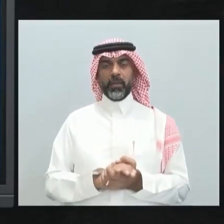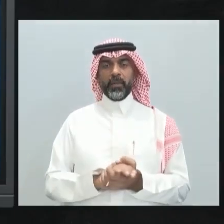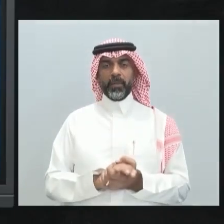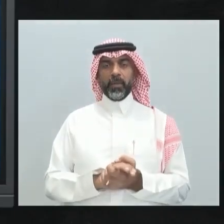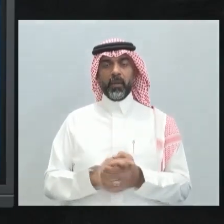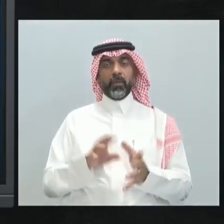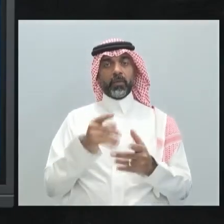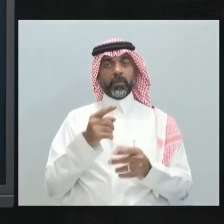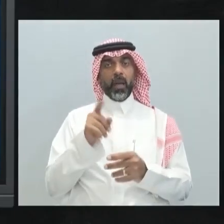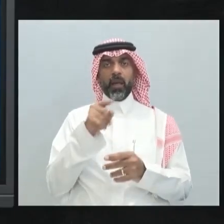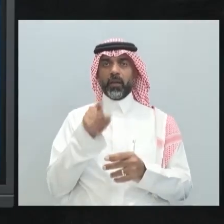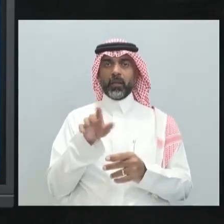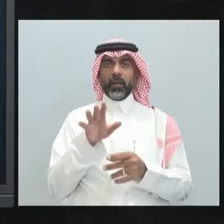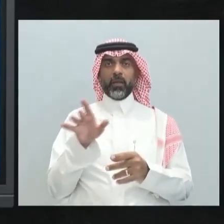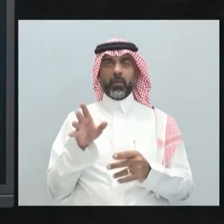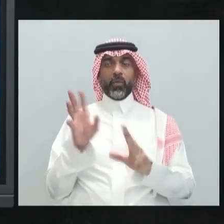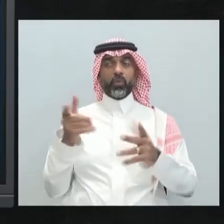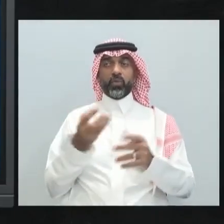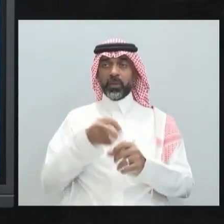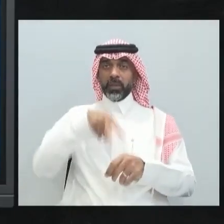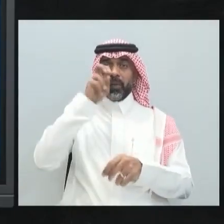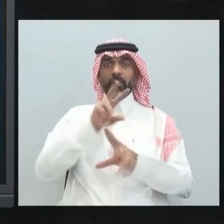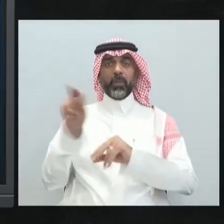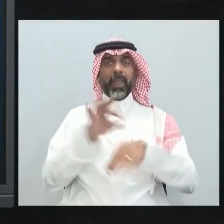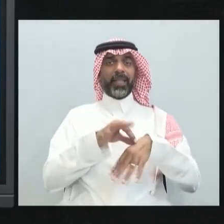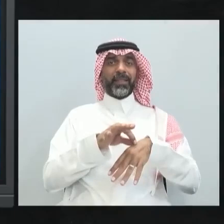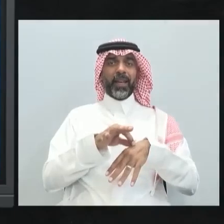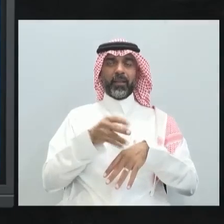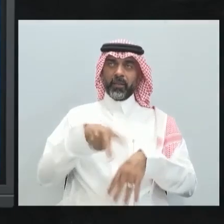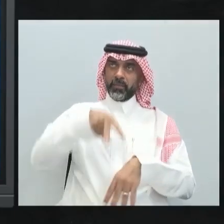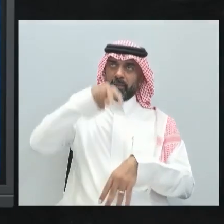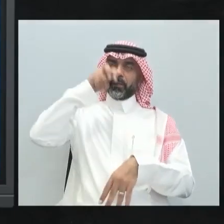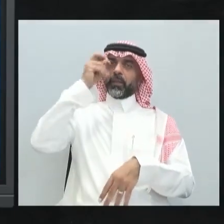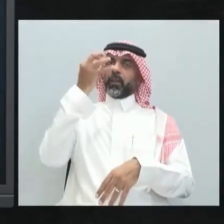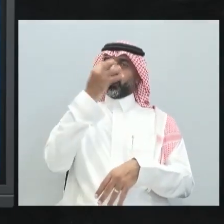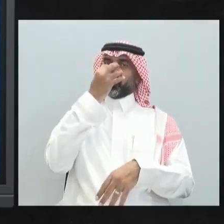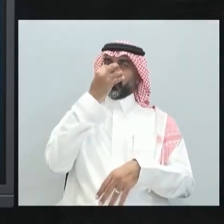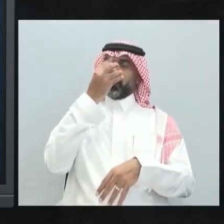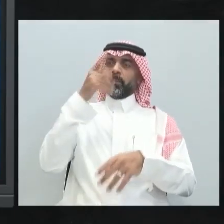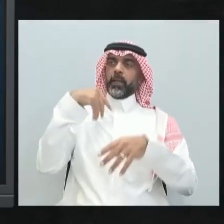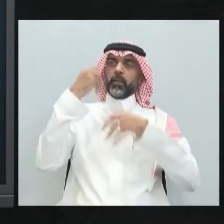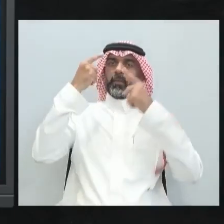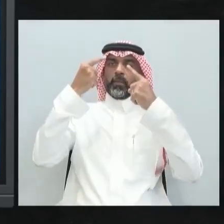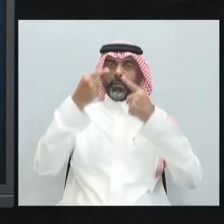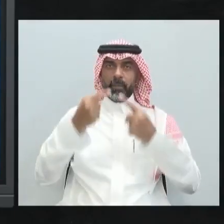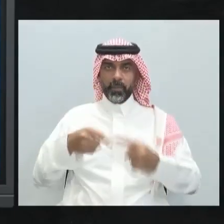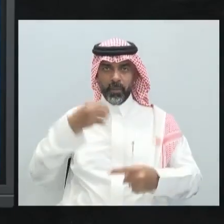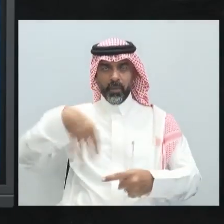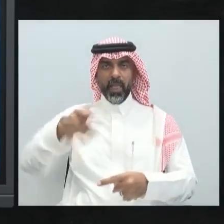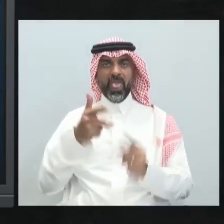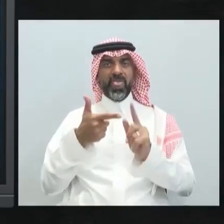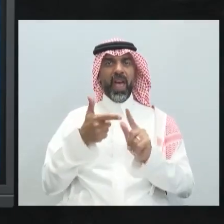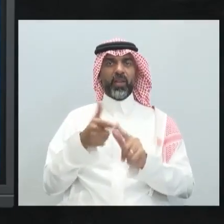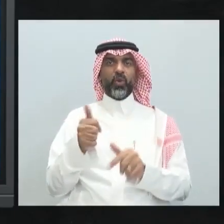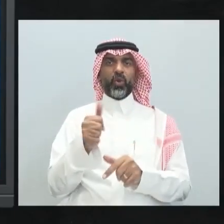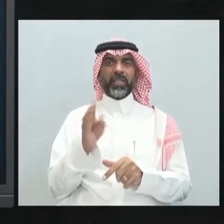باقي المخلوقات الحيه هي تتنفس بادخال الاكسجين وباخر ثاني اكسيد الكربون عندما لما تقوم النباتات بادخال ثاني اكسيد الكربون